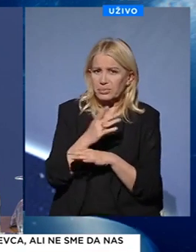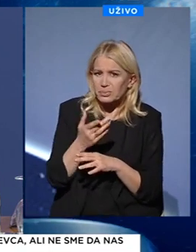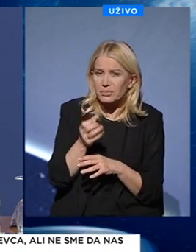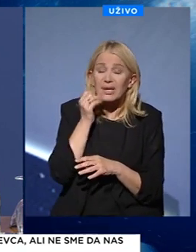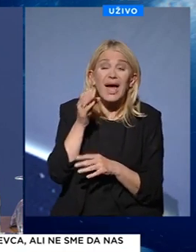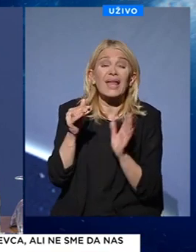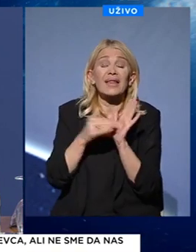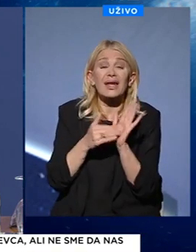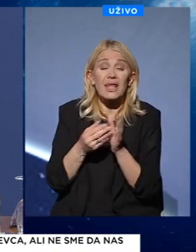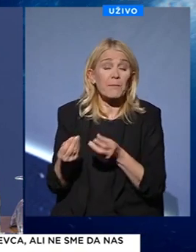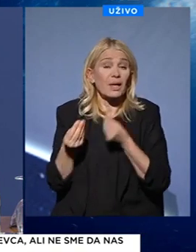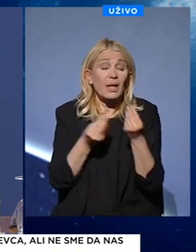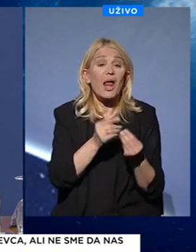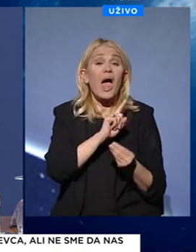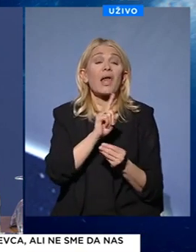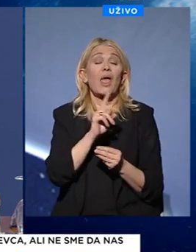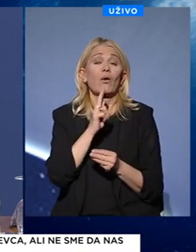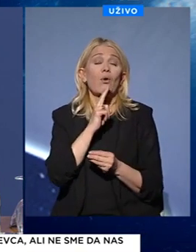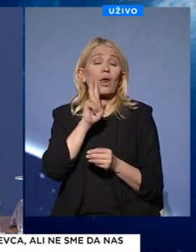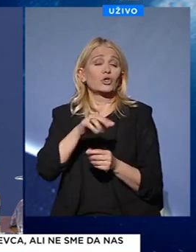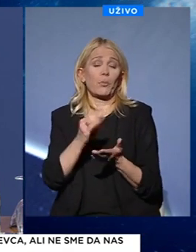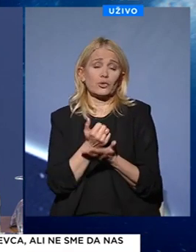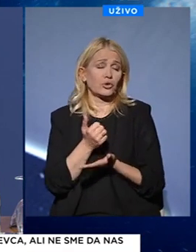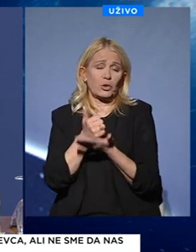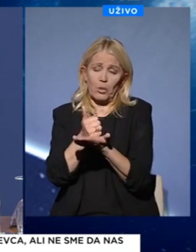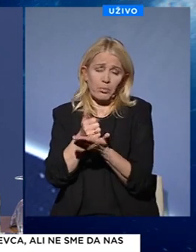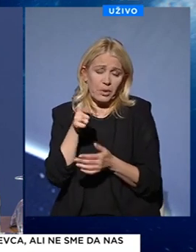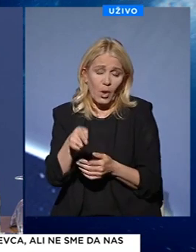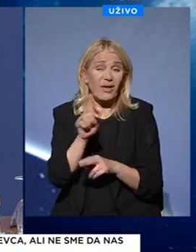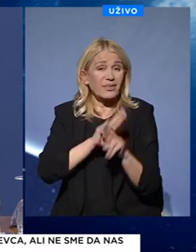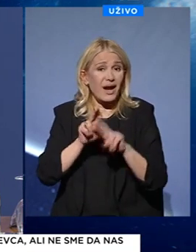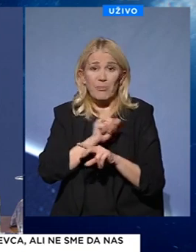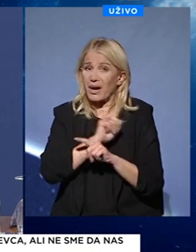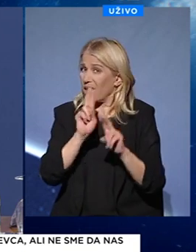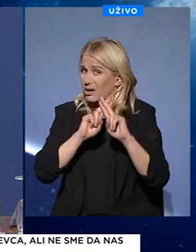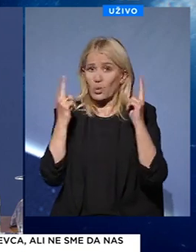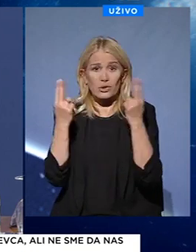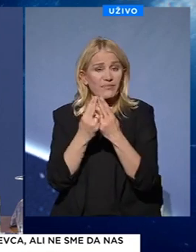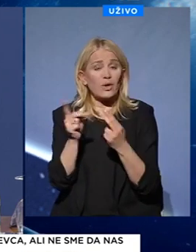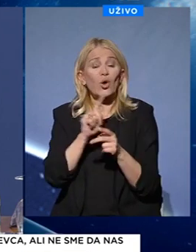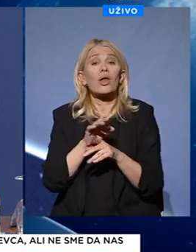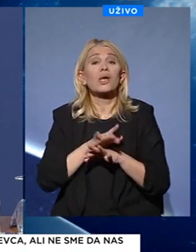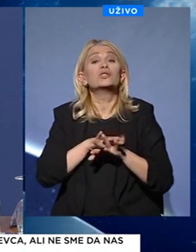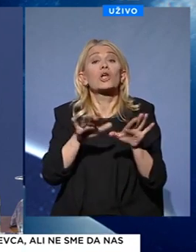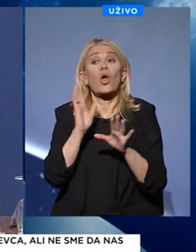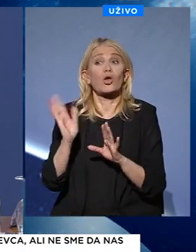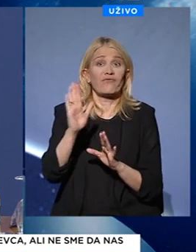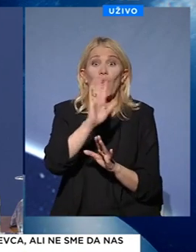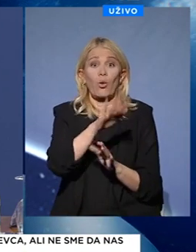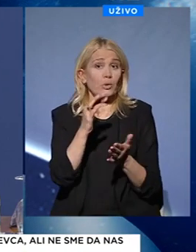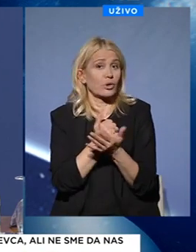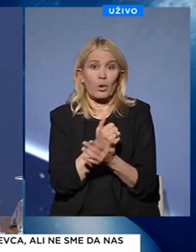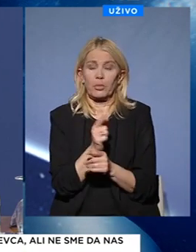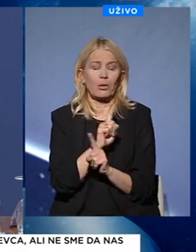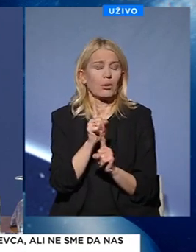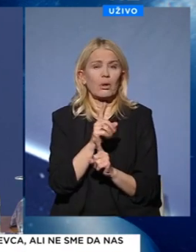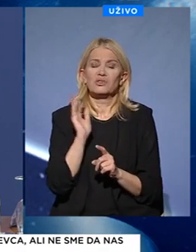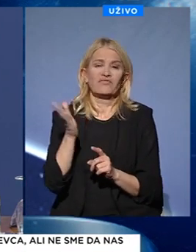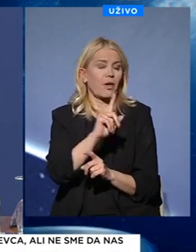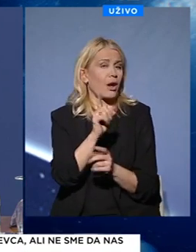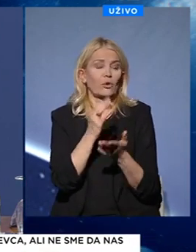je treba davati, a ne ko neće moći da dobije. Ova terapija nigde u svetu nije široko dostupna, odnosno ne daje se